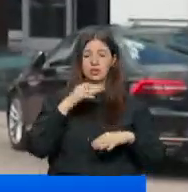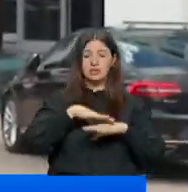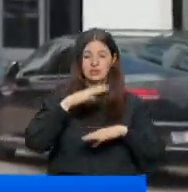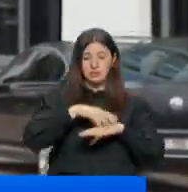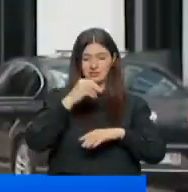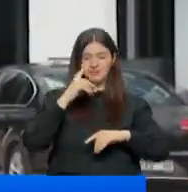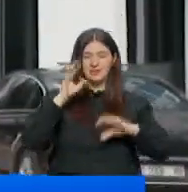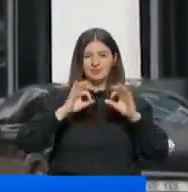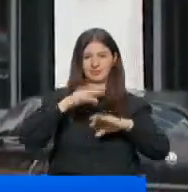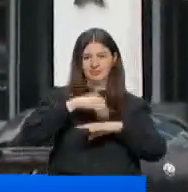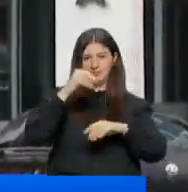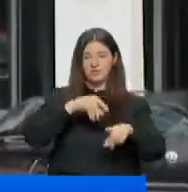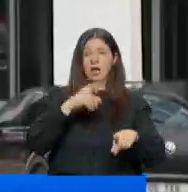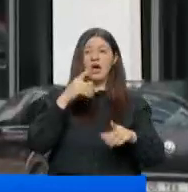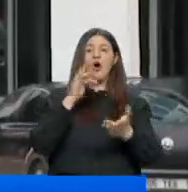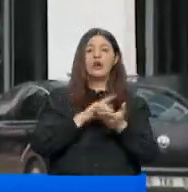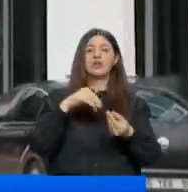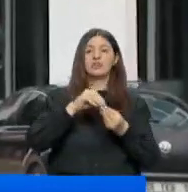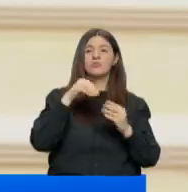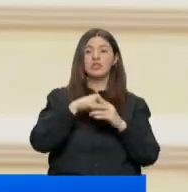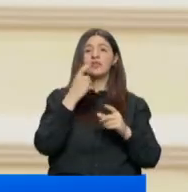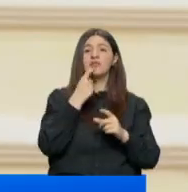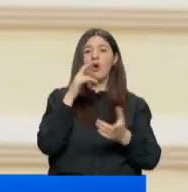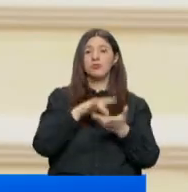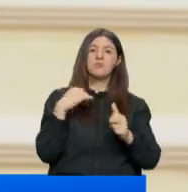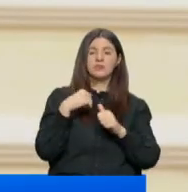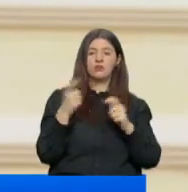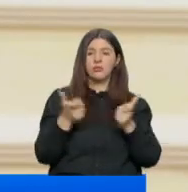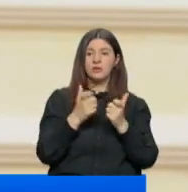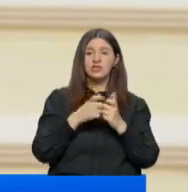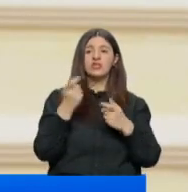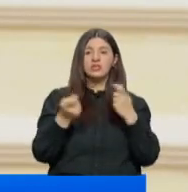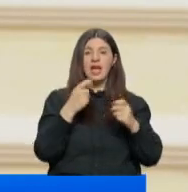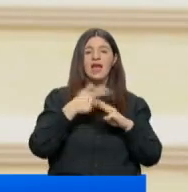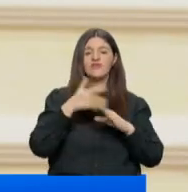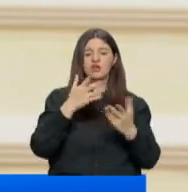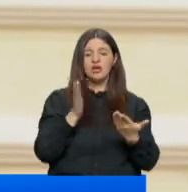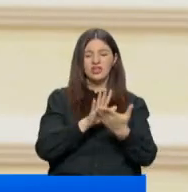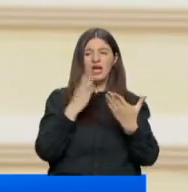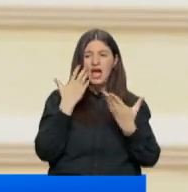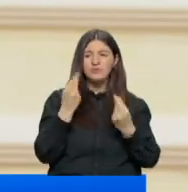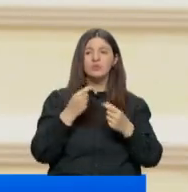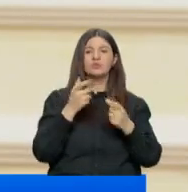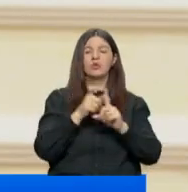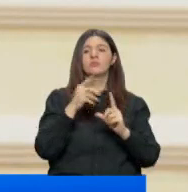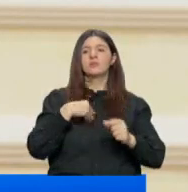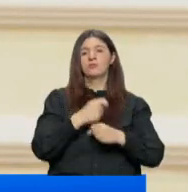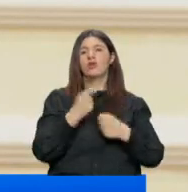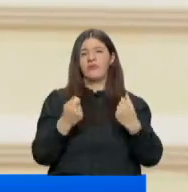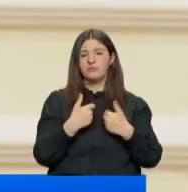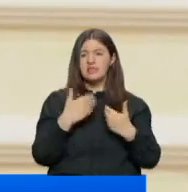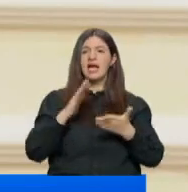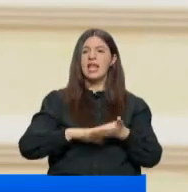Komisyonu ara zam için yıl ortasında ilk kez toplandı. Çalışanlarımızın enflasyonun tahribatı karşısında korunması bizim